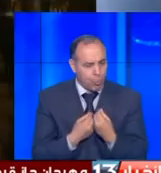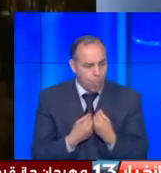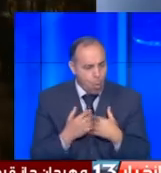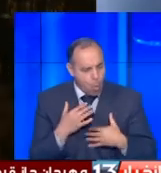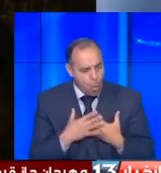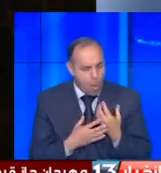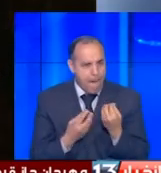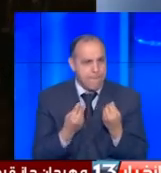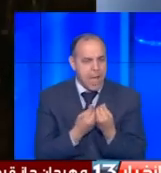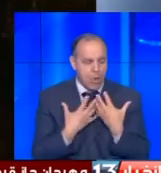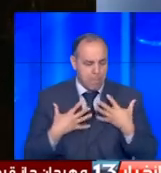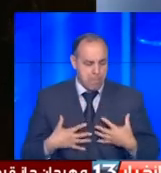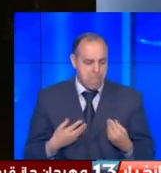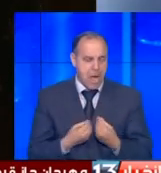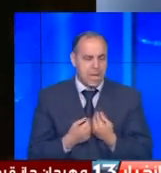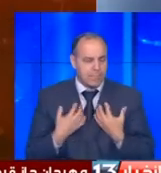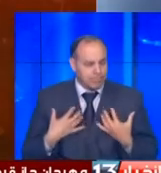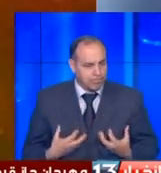روحا وجسدا.